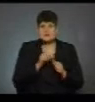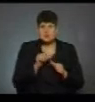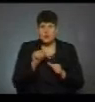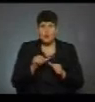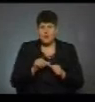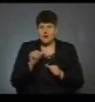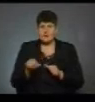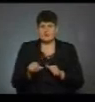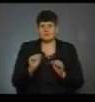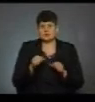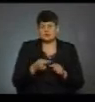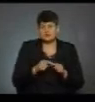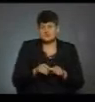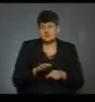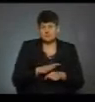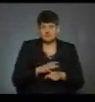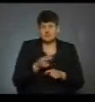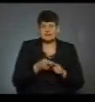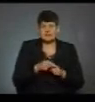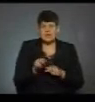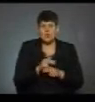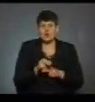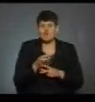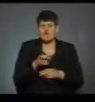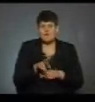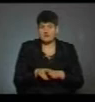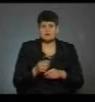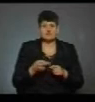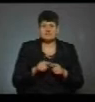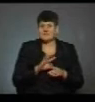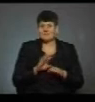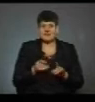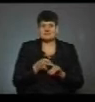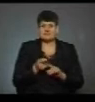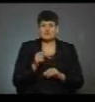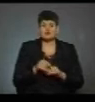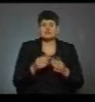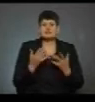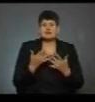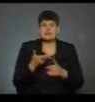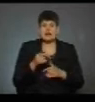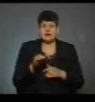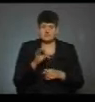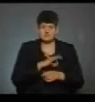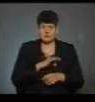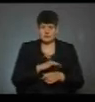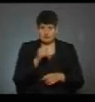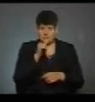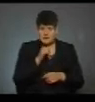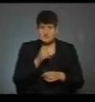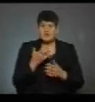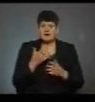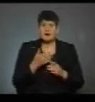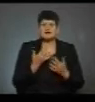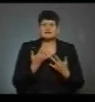зв'язку з тим і відбулося таке от коригування, що це вже не залежить від того, скільки ви газу споживаєте в цей місяць, а залежить від того,